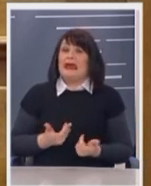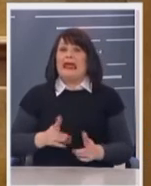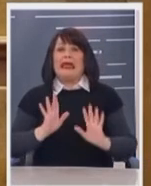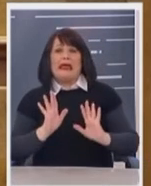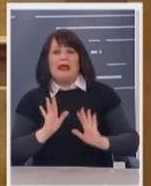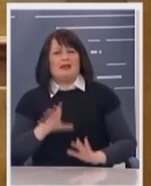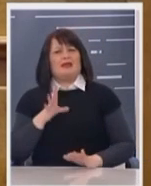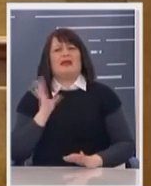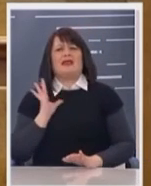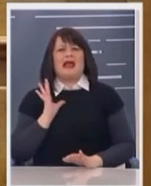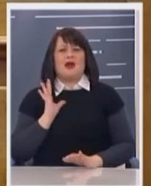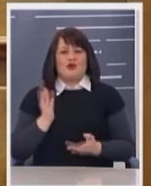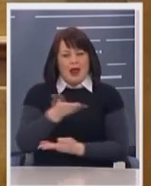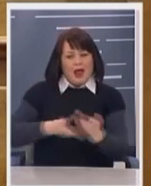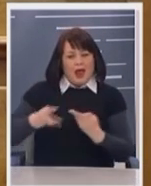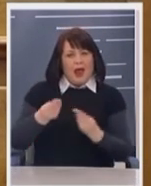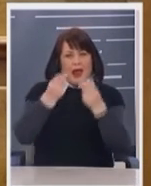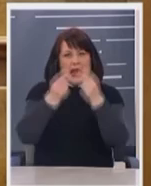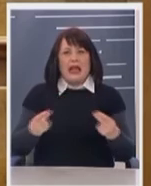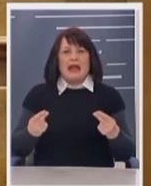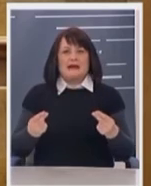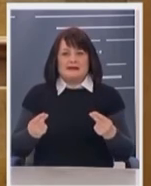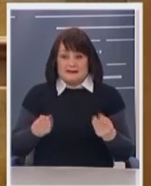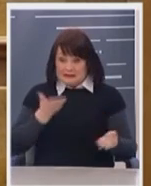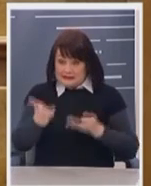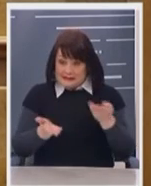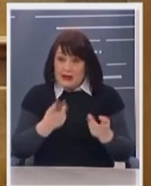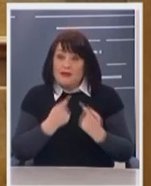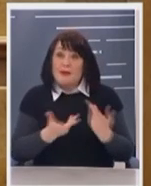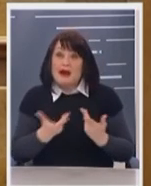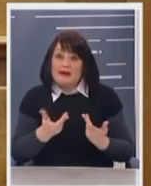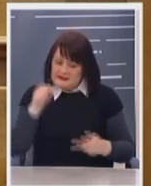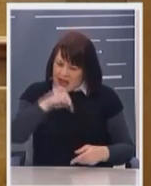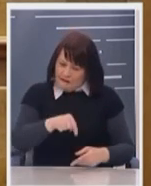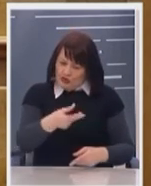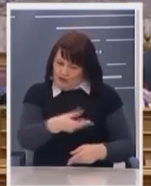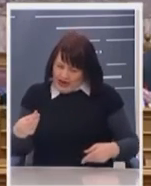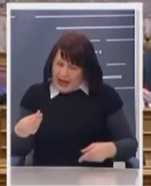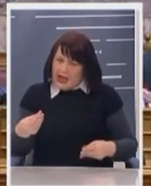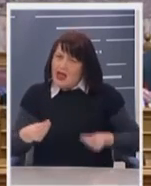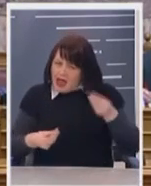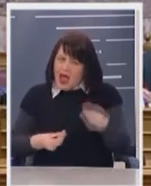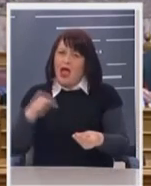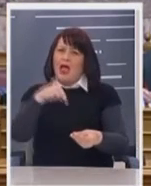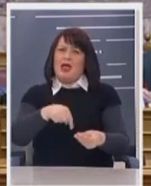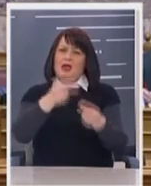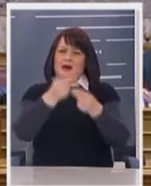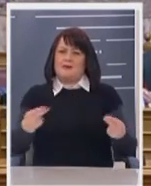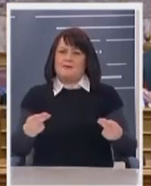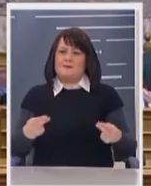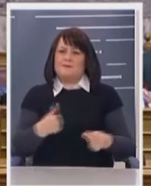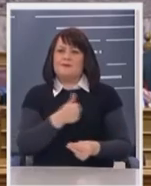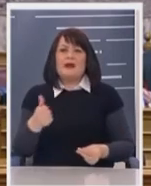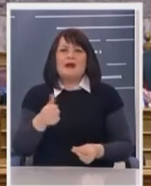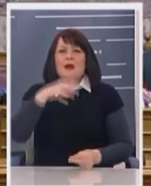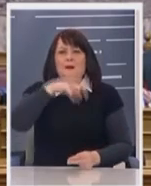σκεφτούν μια εναλλακτική λύση και να τη θέσουν στο τραπέζι της διαπραγμάτευσης? Εμείς μόνο από την μεταφορά των